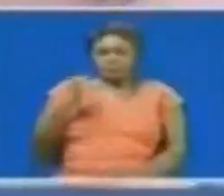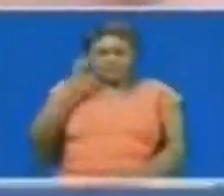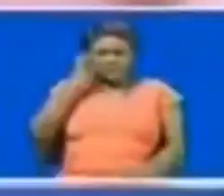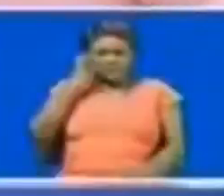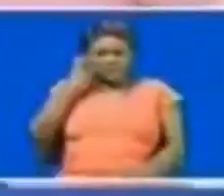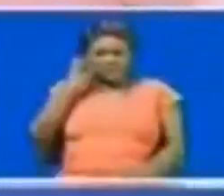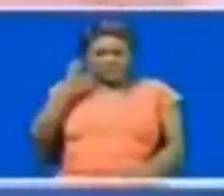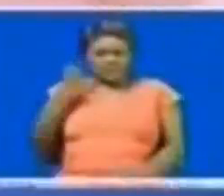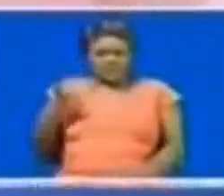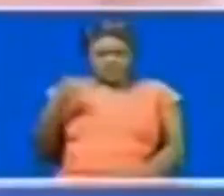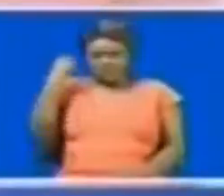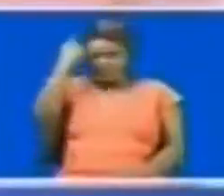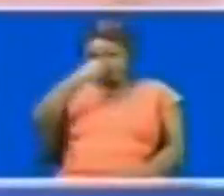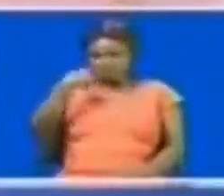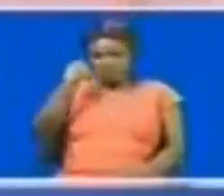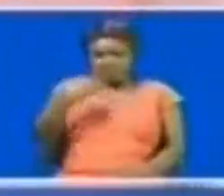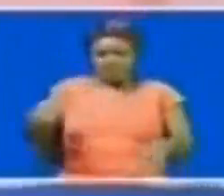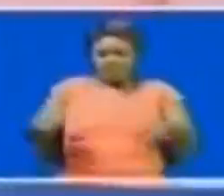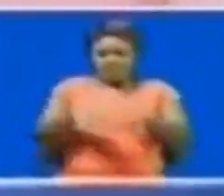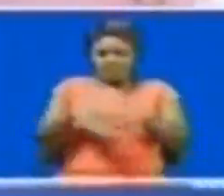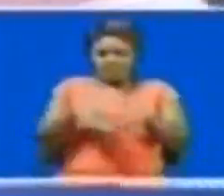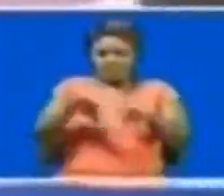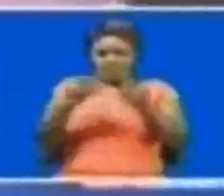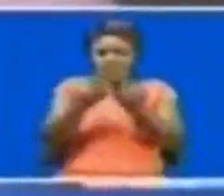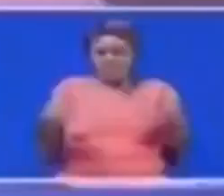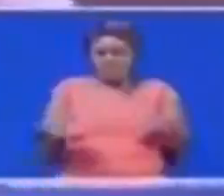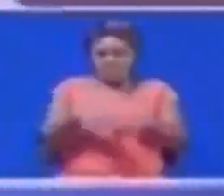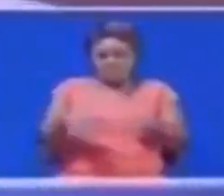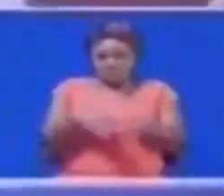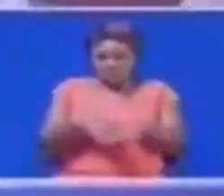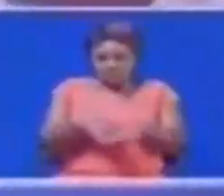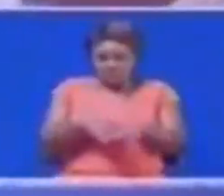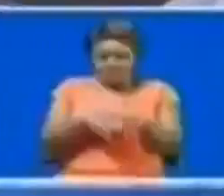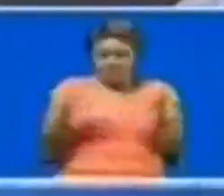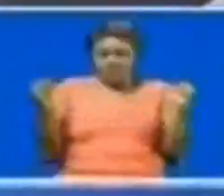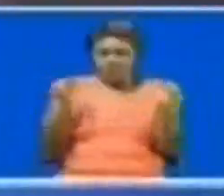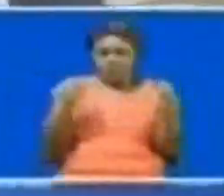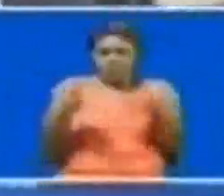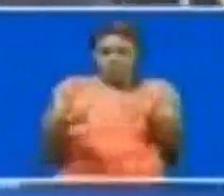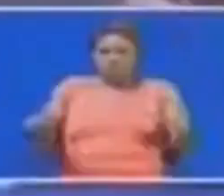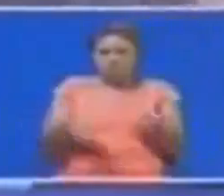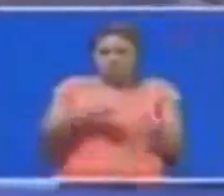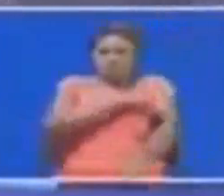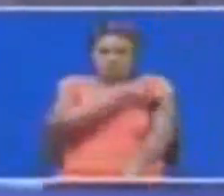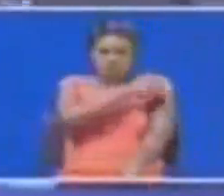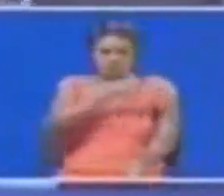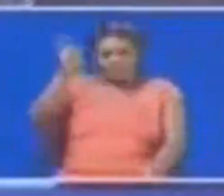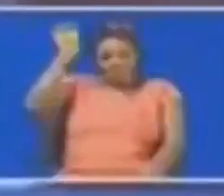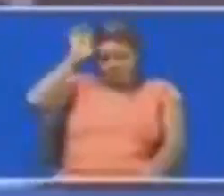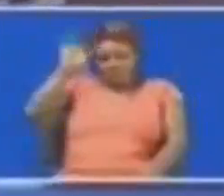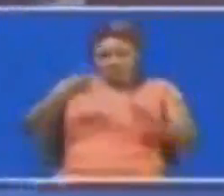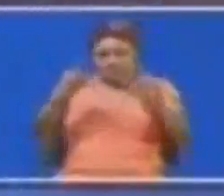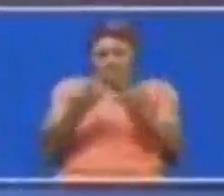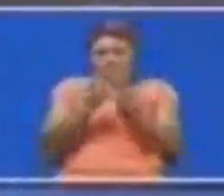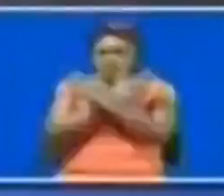Huzuni ulizigubika nyuso za familia mwenda zake Nicholas Kiplagat Bett katika hifadhi ya maiti kwenye hospitali ya Eldoret baada